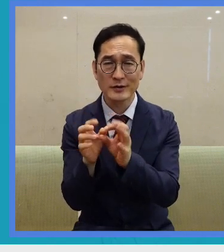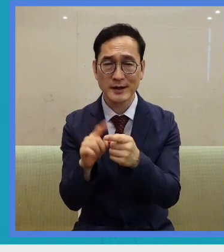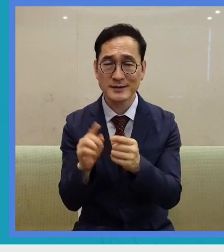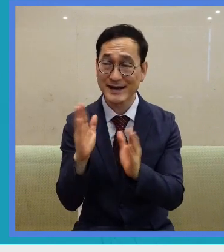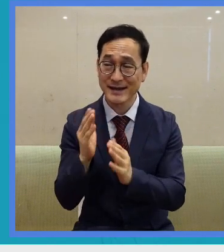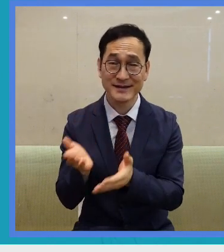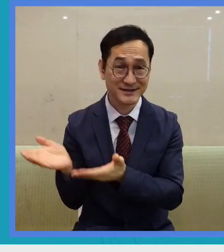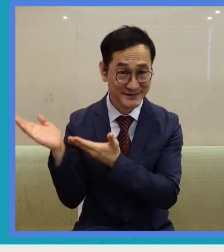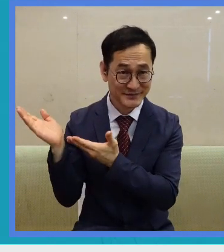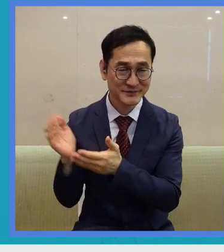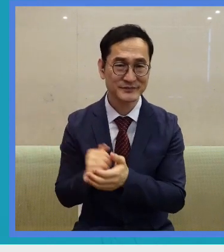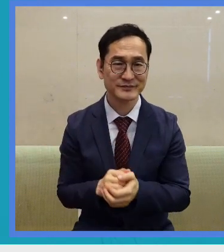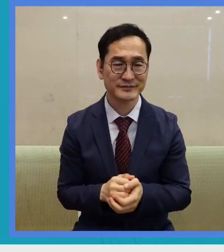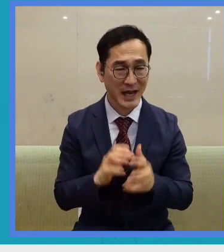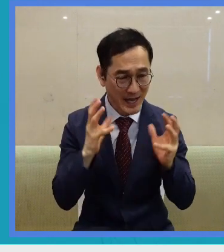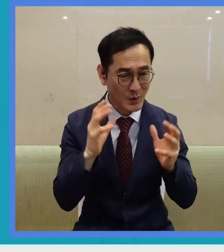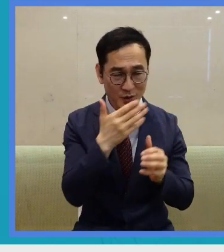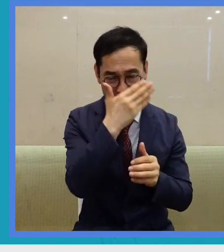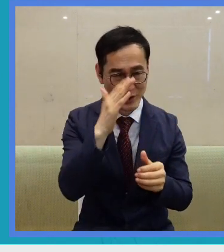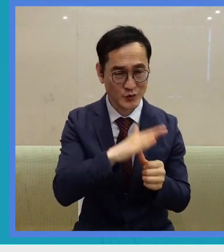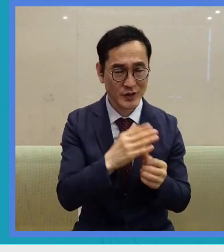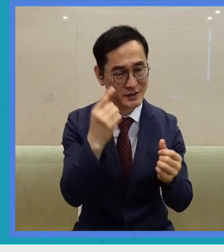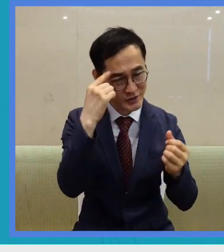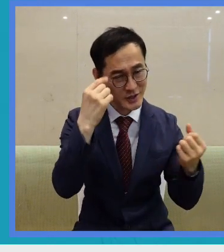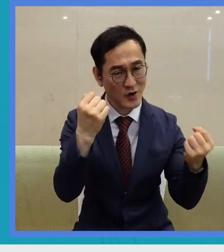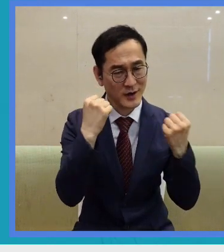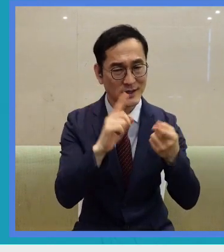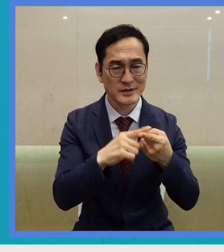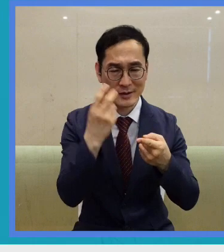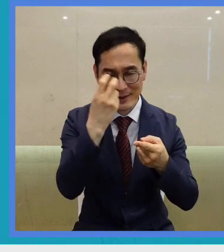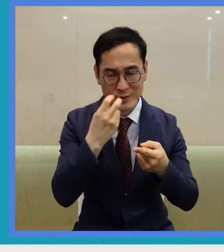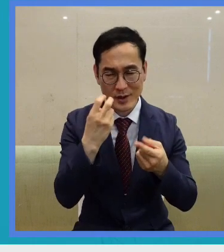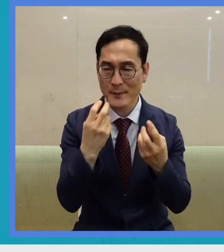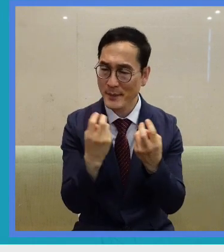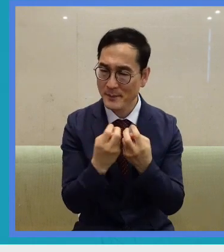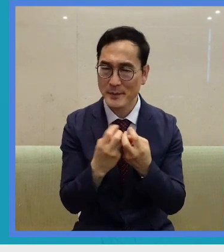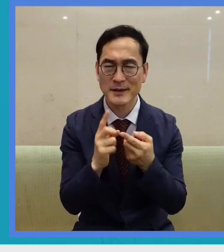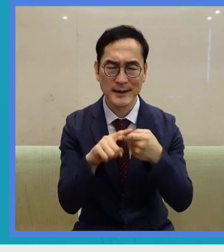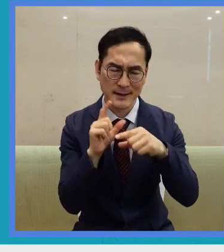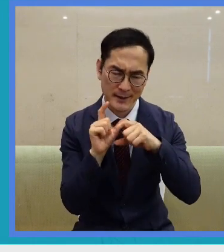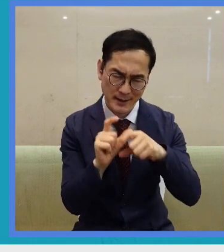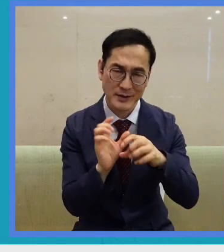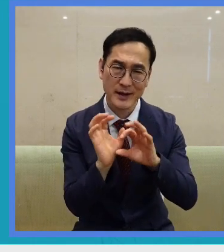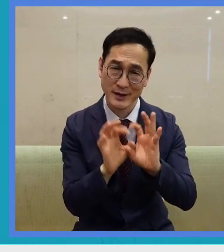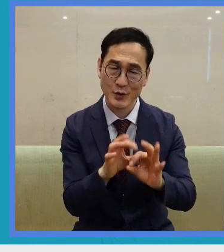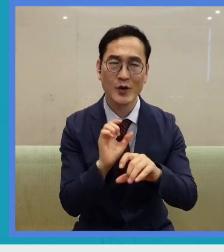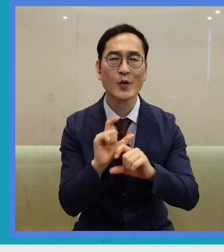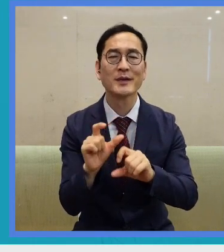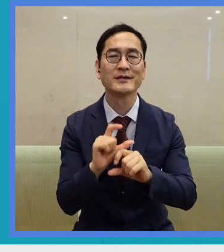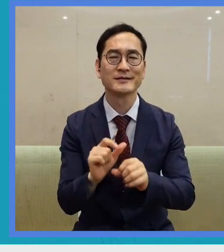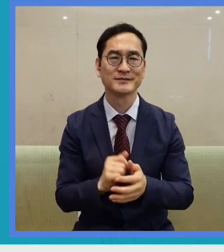우리 아동들과 청소년들의 정신건강을 지킬 수 있는지 그런 방법들을 고민해 보도록 하겠습니다. 감사합니다.